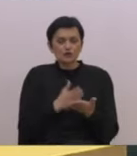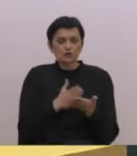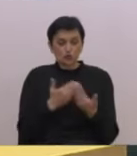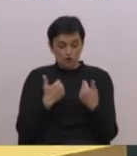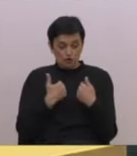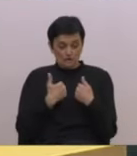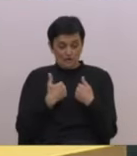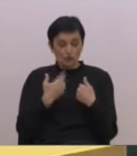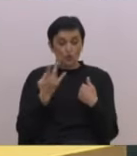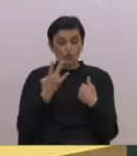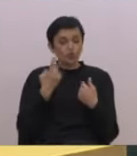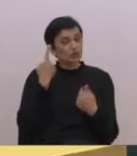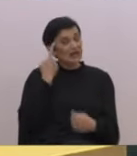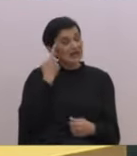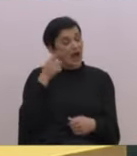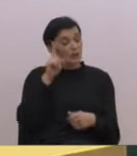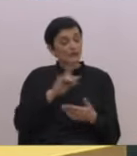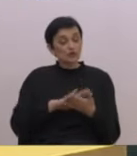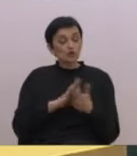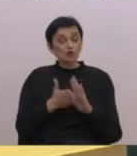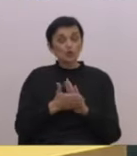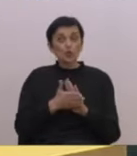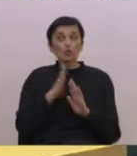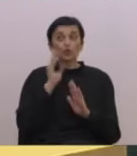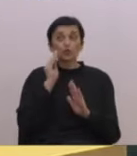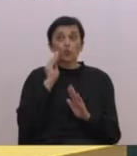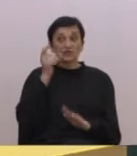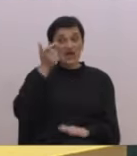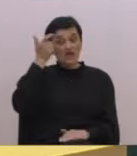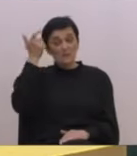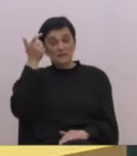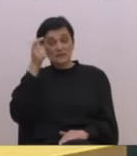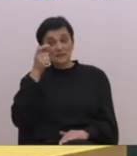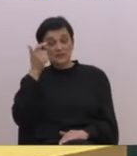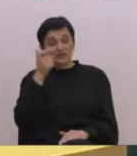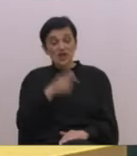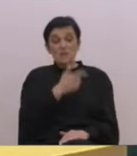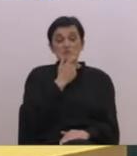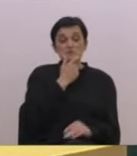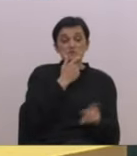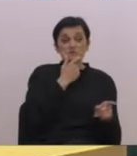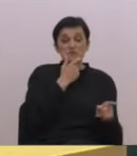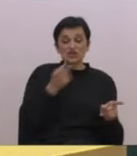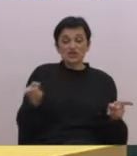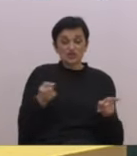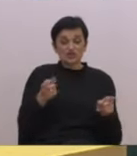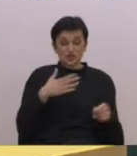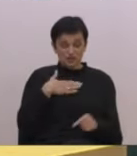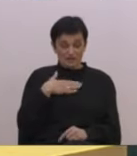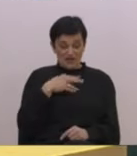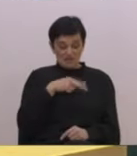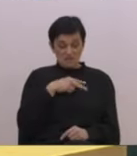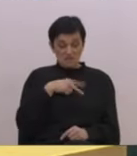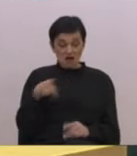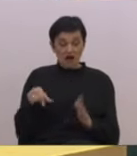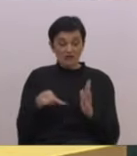ახლა უნდა გამოვიგონოთ ის სიტუაცია, როდესაც ბიზნეს და მიშას აი ამ კარ აი ჩვენი პარლამენტის წესები